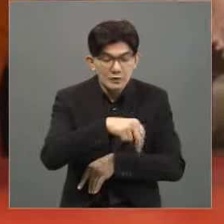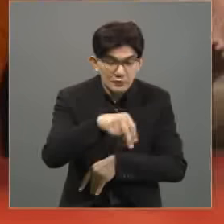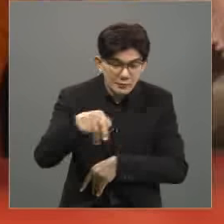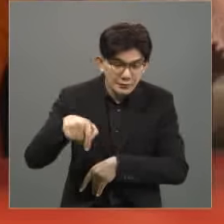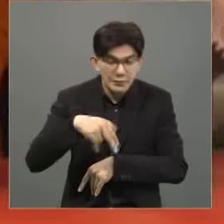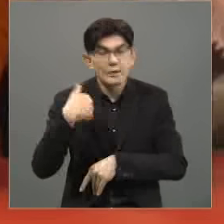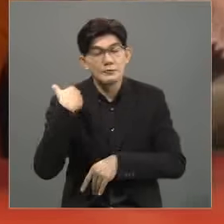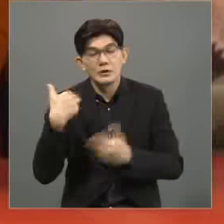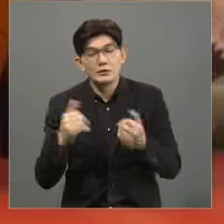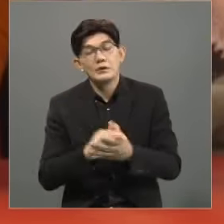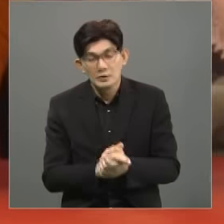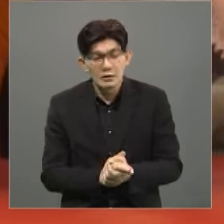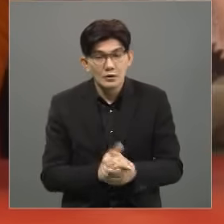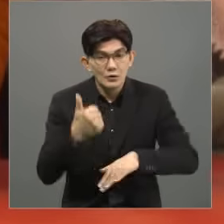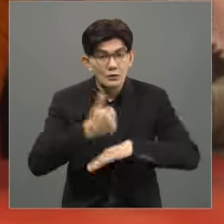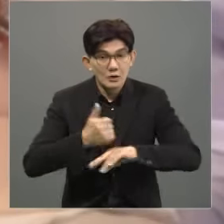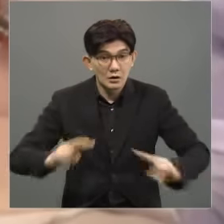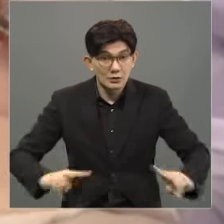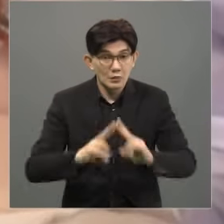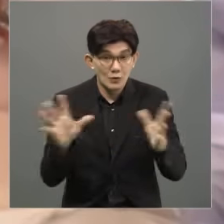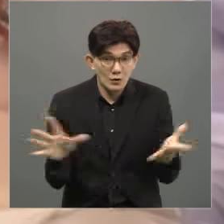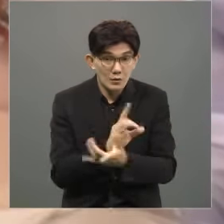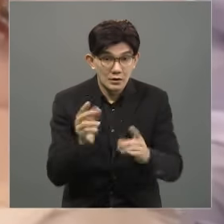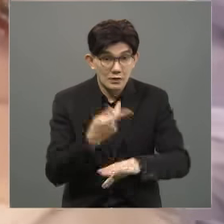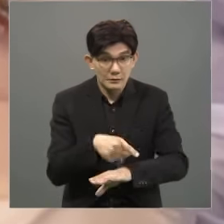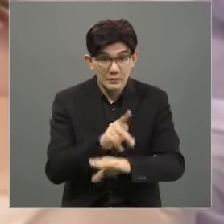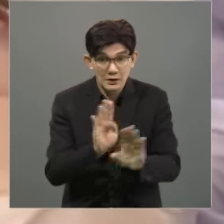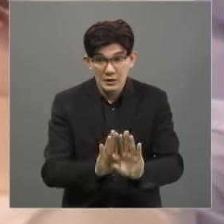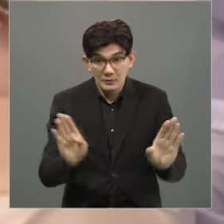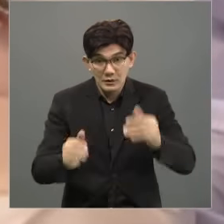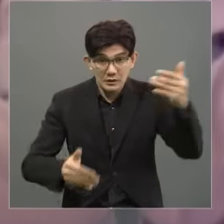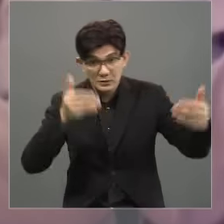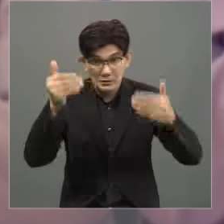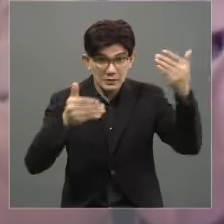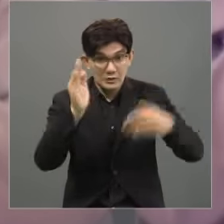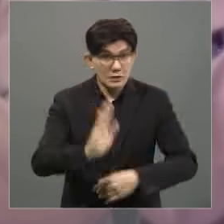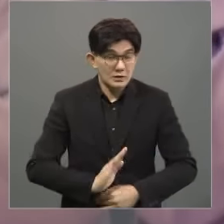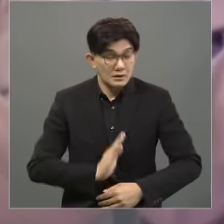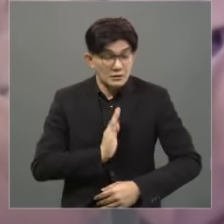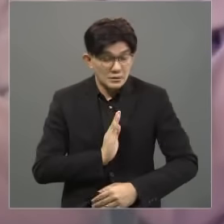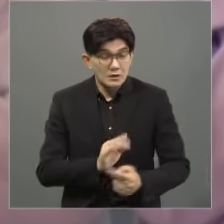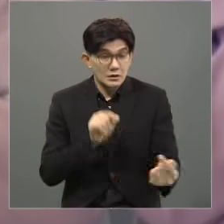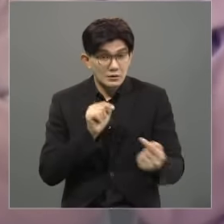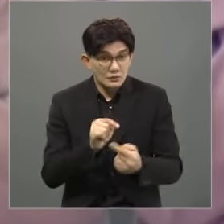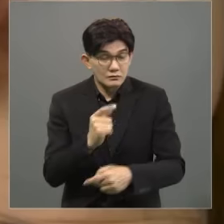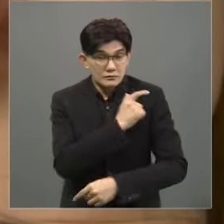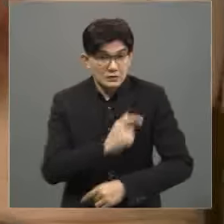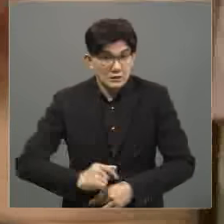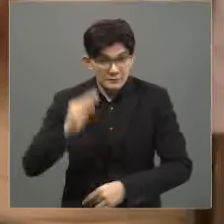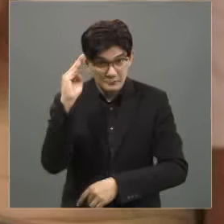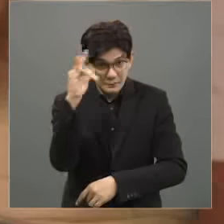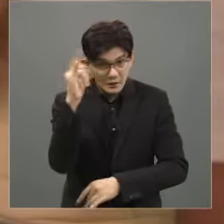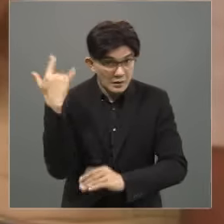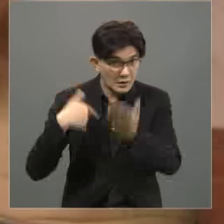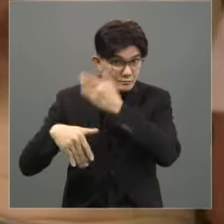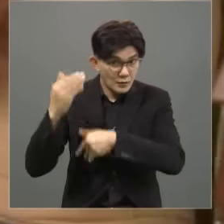หลังจากนั้นรัฐมนตรีว่าการกระทรวงวัฒนธรรมได้เป็นประธานเปิดนิทรรศการเฉลิมพระเกียรติพระบาทสมเด็จพระเจ้าอยู่หัวและประวัติความเป็นมาของ